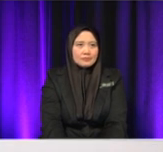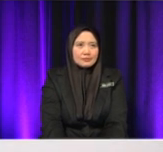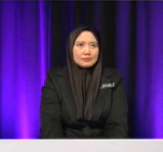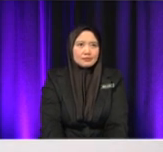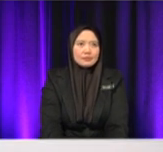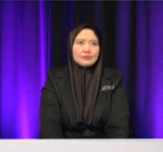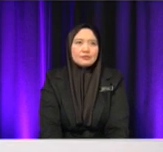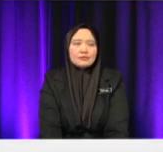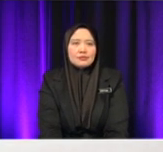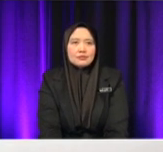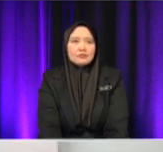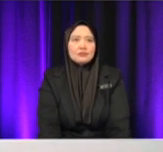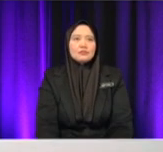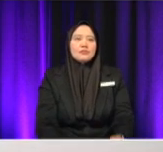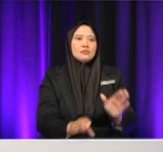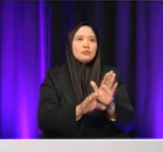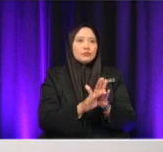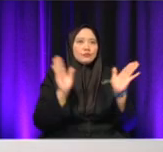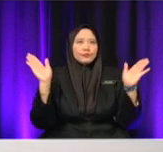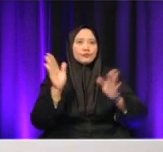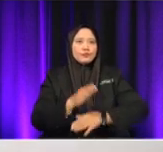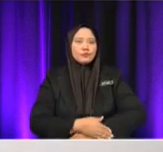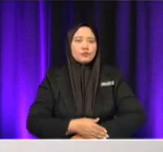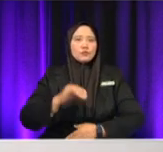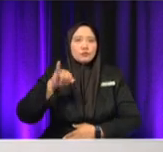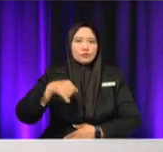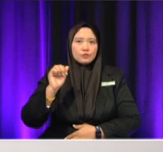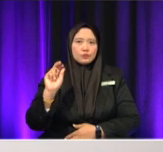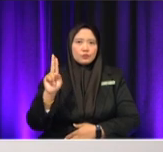contohnya salat Jemaat terakhir kita tahu dia kenapa